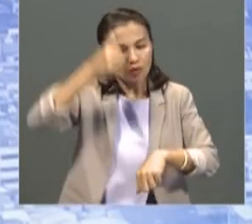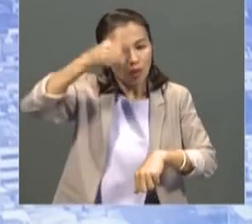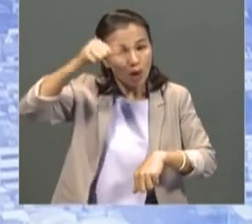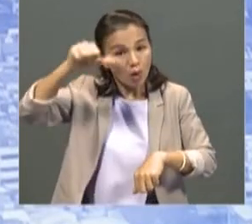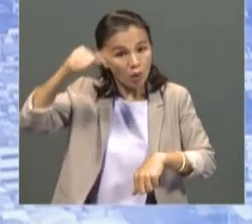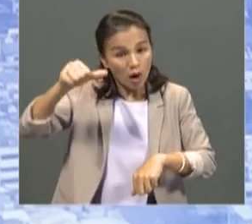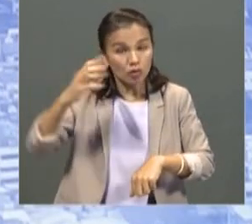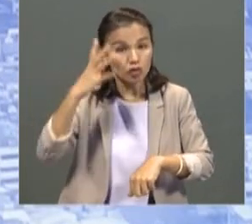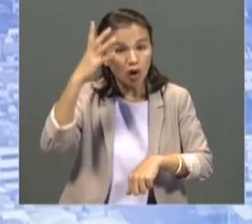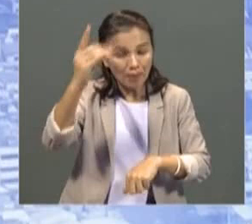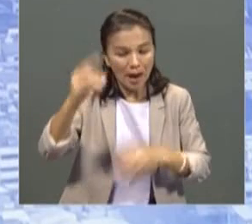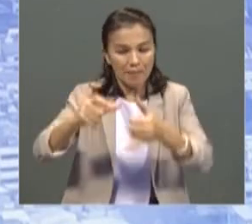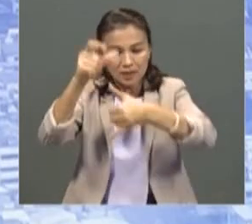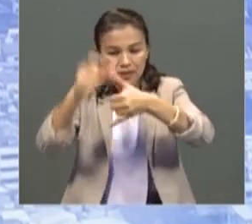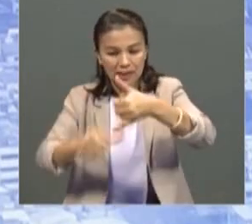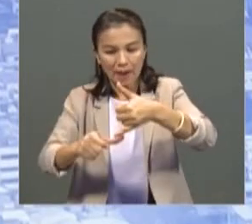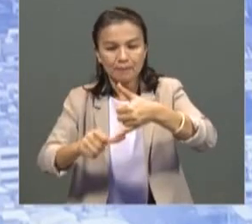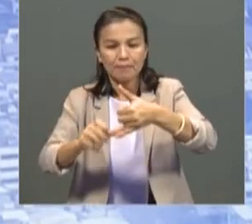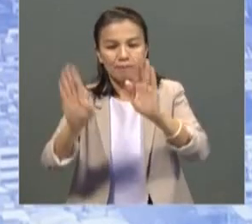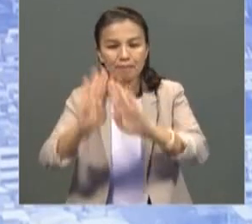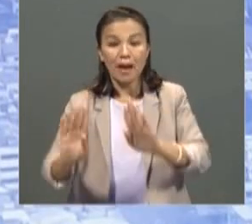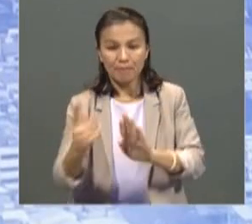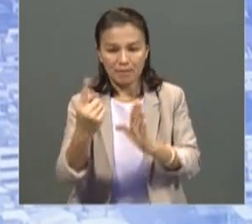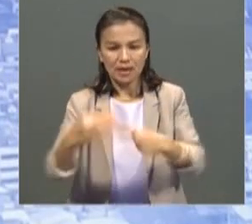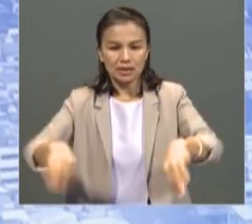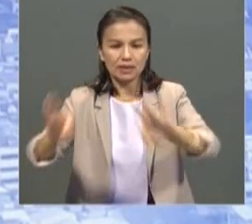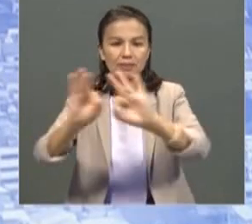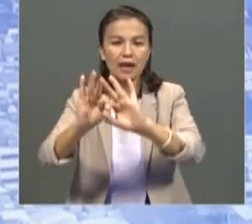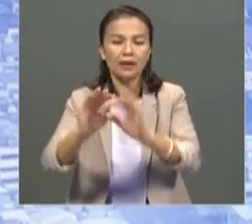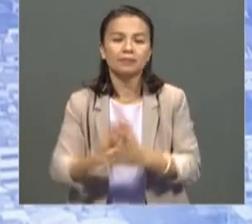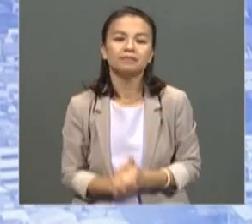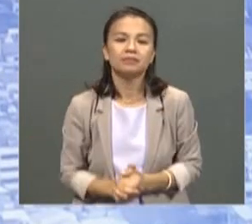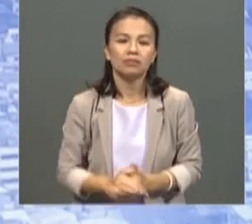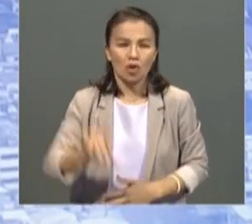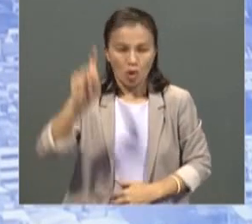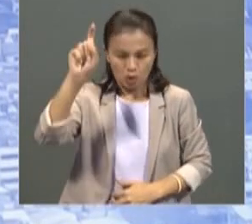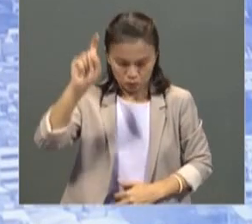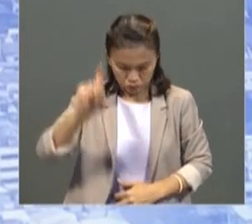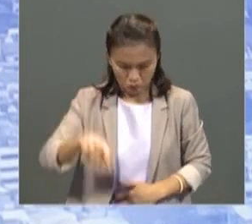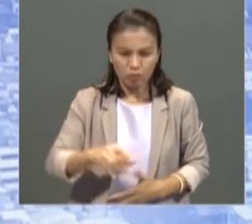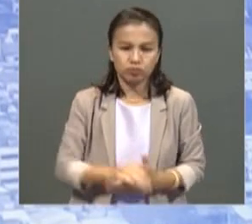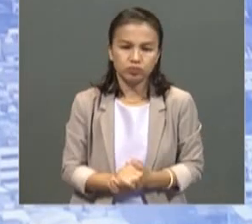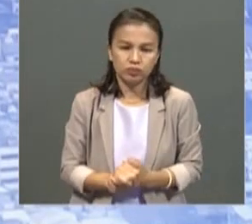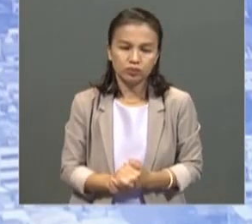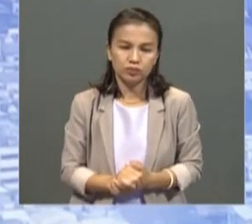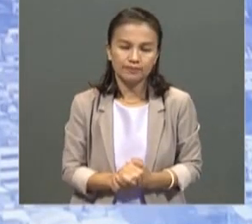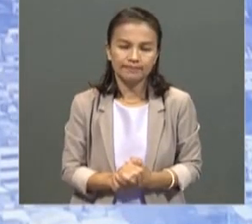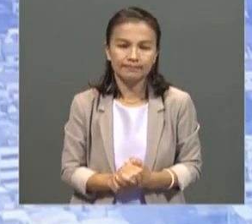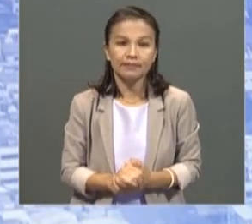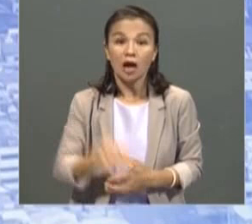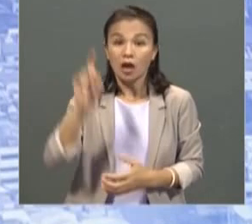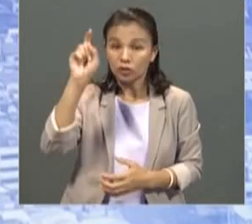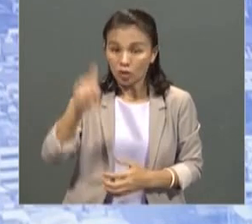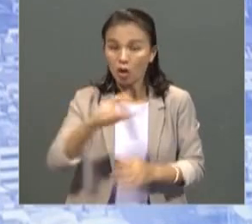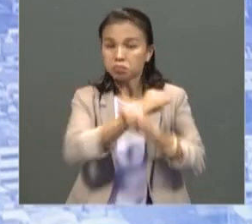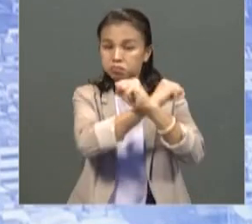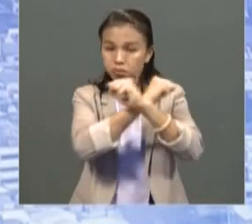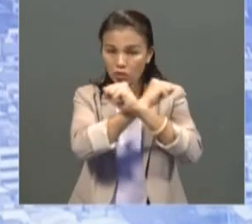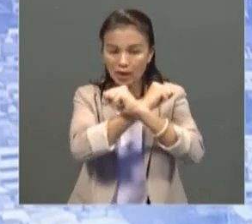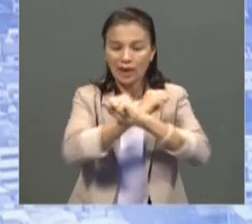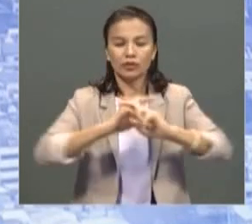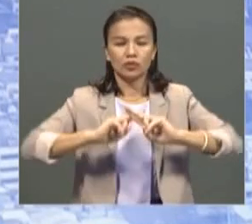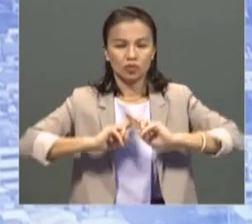တဲ့အင်အားတွေဖြစ်ပါတယ်ဒါကြောင့်မလို့ကျွန်တော်တို့ကဘာပဲဖြစ်ဖြစ် new normal ဆိုတဲ့ဘဝနေထိုင်မှုအသက်ကိုကျွန်တော်တို့ရရှိမှာဖြစ်ပါတယ်ဘလို့ပဲဖြစ်ဖြစ်အခုလောလော